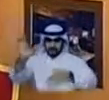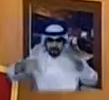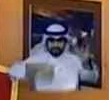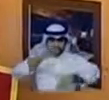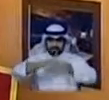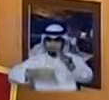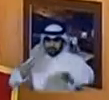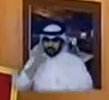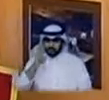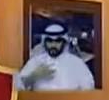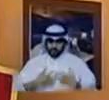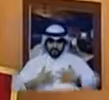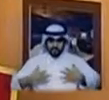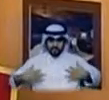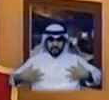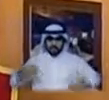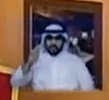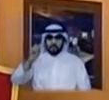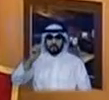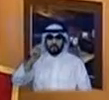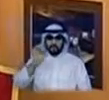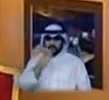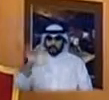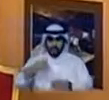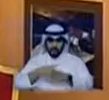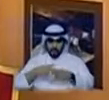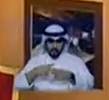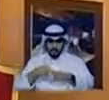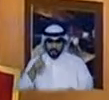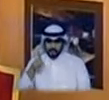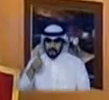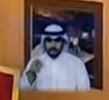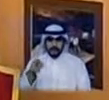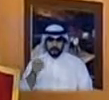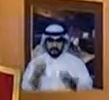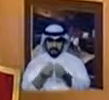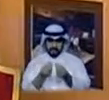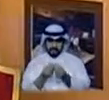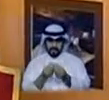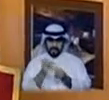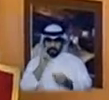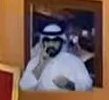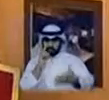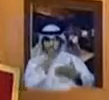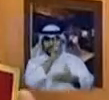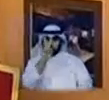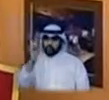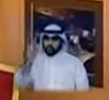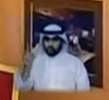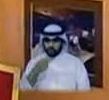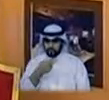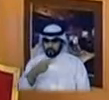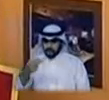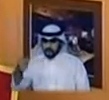بإهداء كبار المسؤولين وزوار المعرض هذه الإصدارات التي أصدرتها وزارة الإعلام لكافة